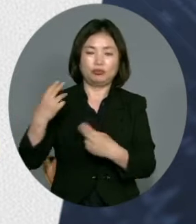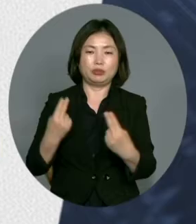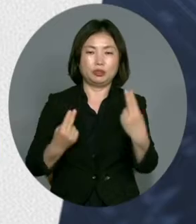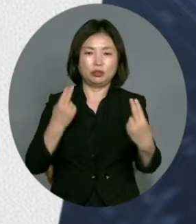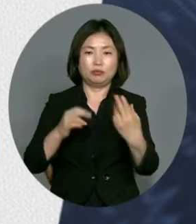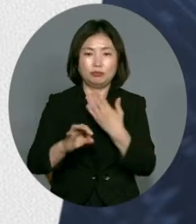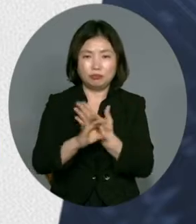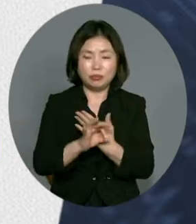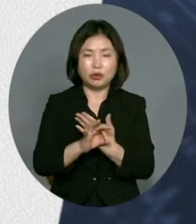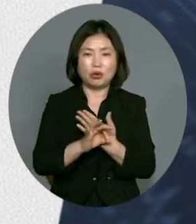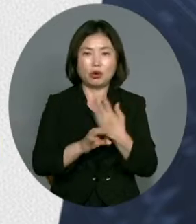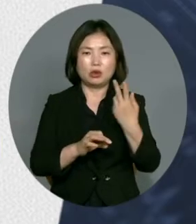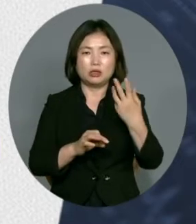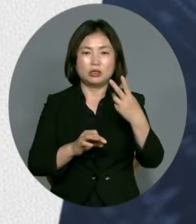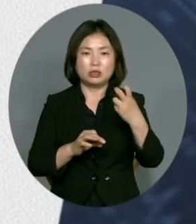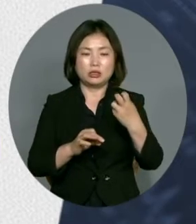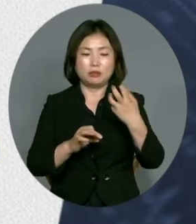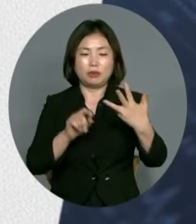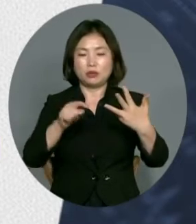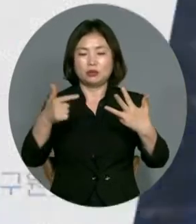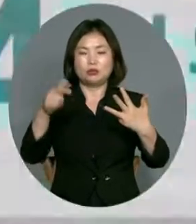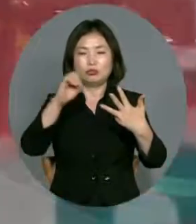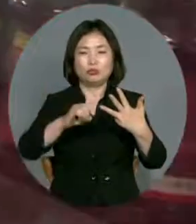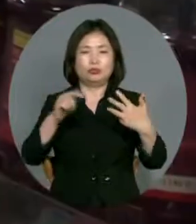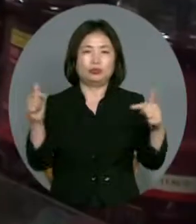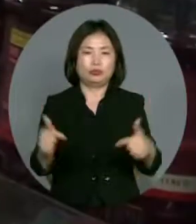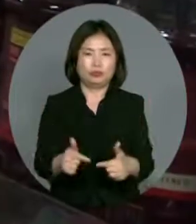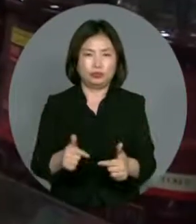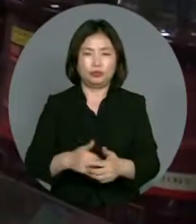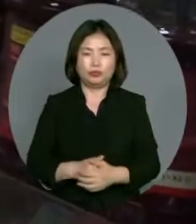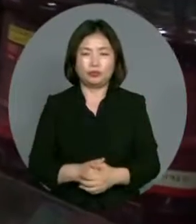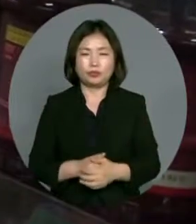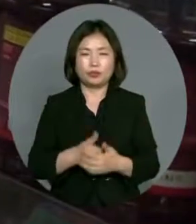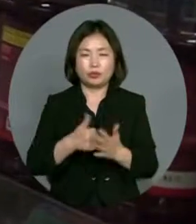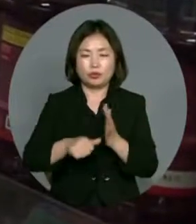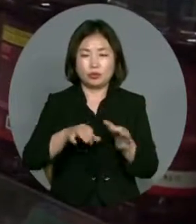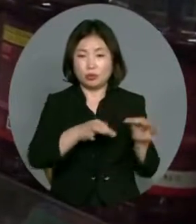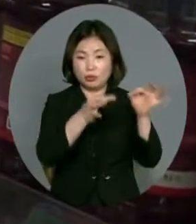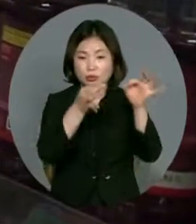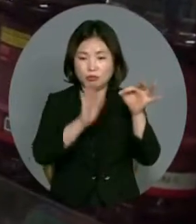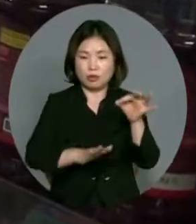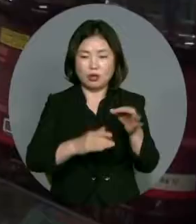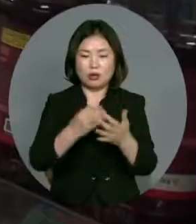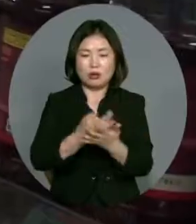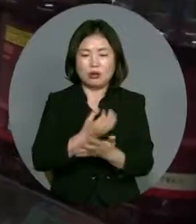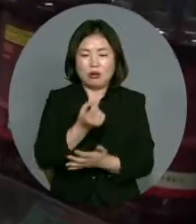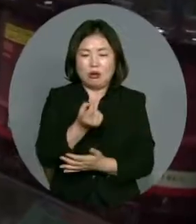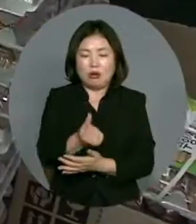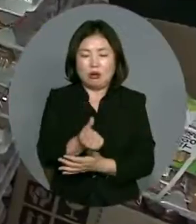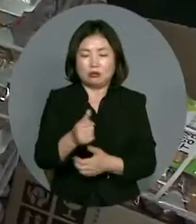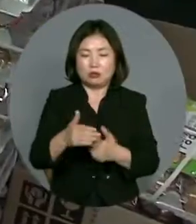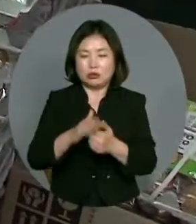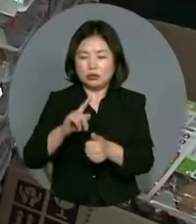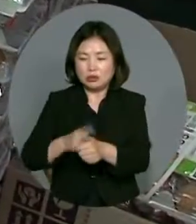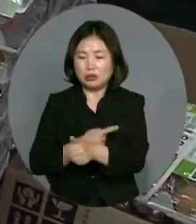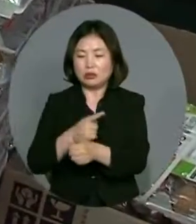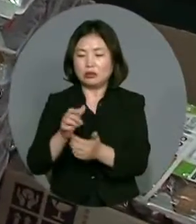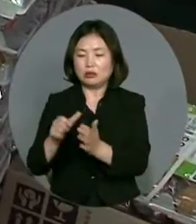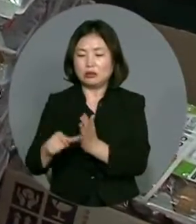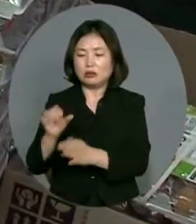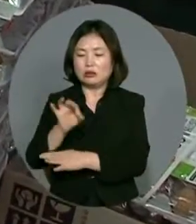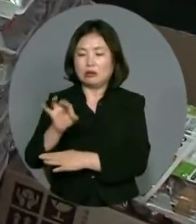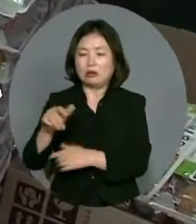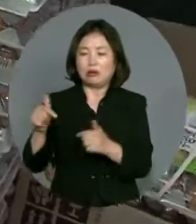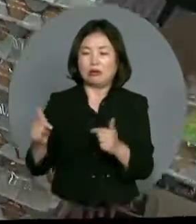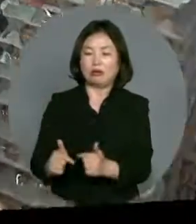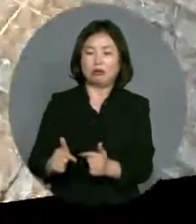기간과 비교해 28.6% 줄었습니다. 물가는 오르지만 소득은 늘지 않아 소비가 위축되고